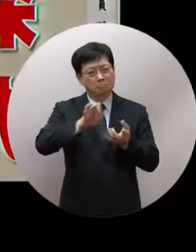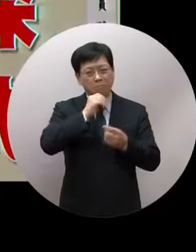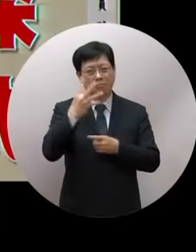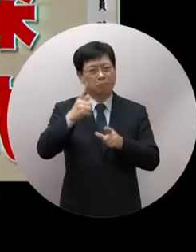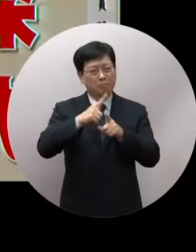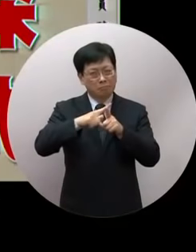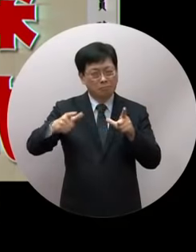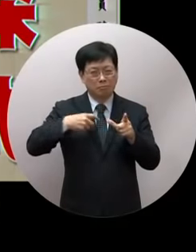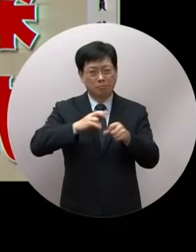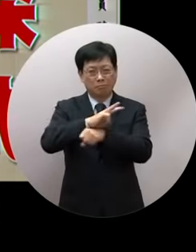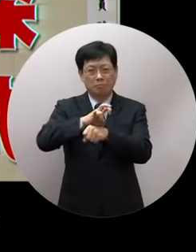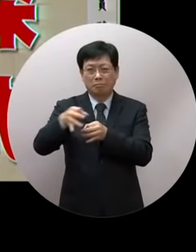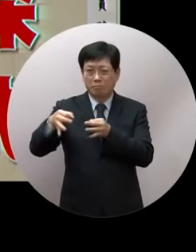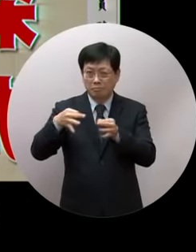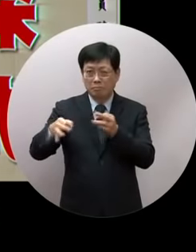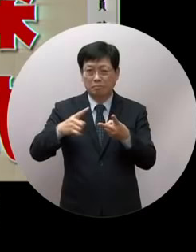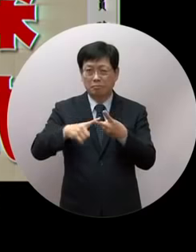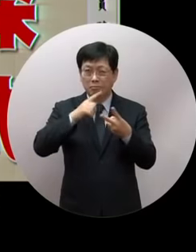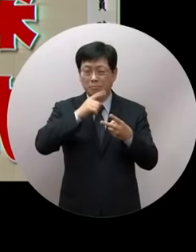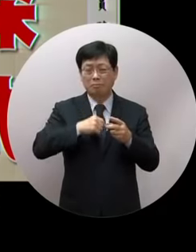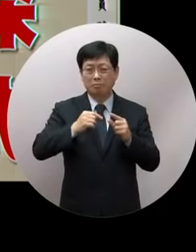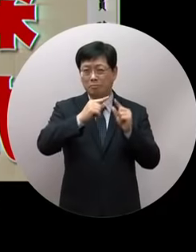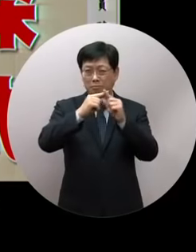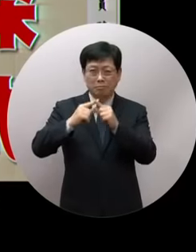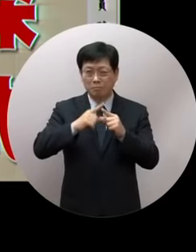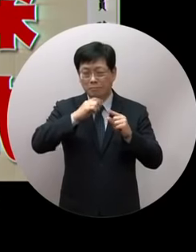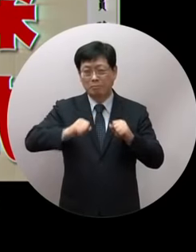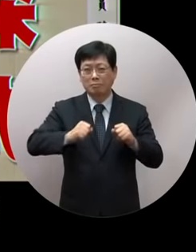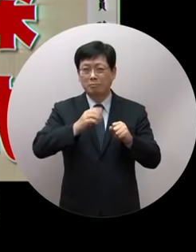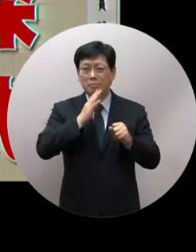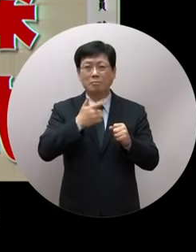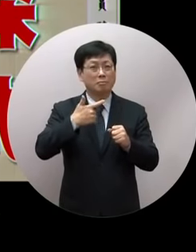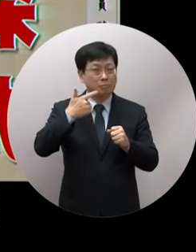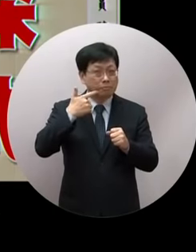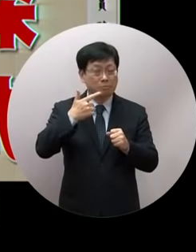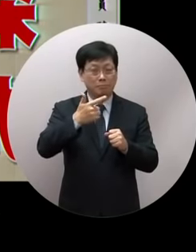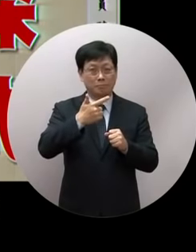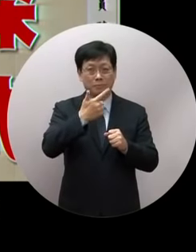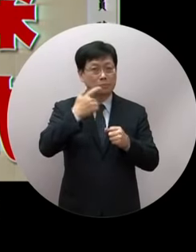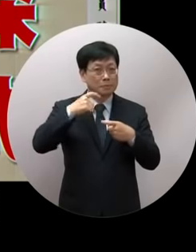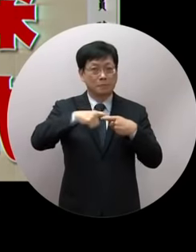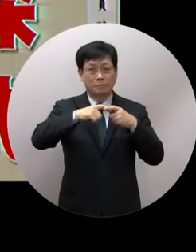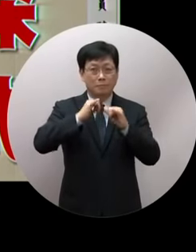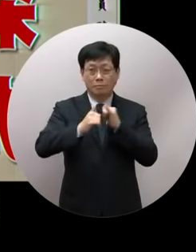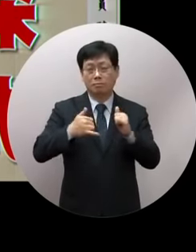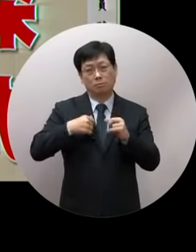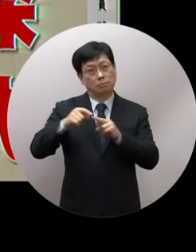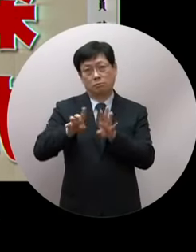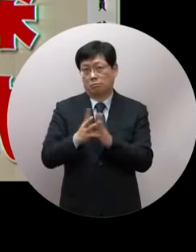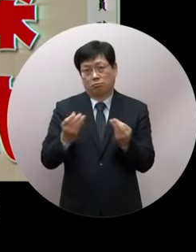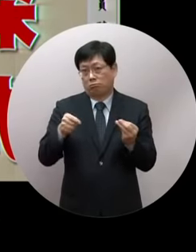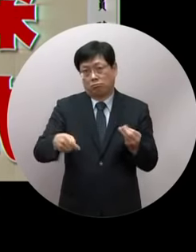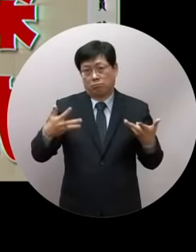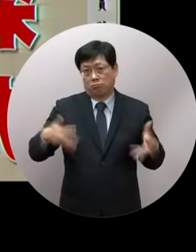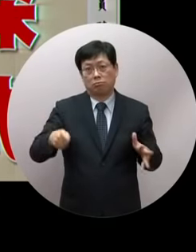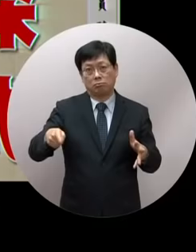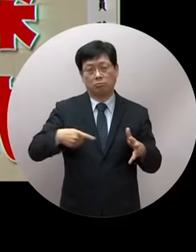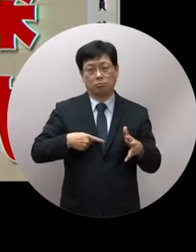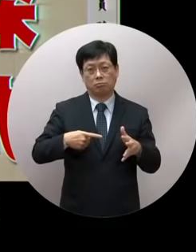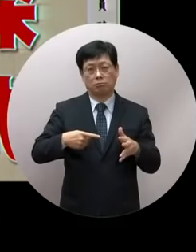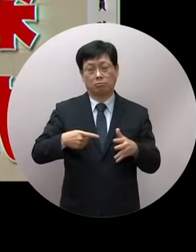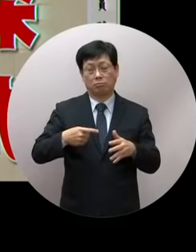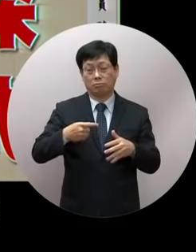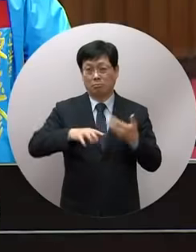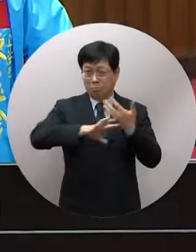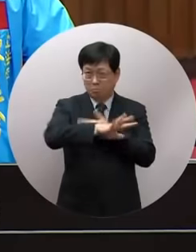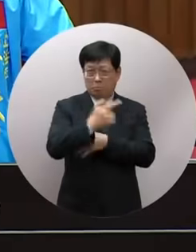四大超商啦，什么全联、康斯美、什么屈臣氏，还有一个什么美联社，那事实上金门没有那么多的，这不止